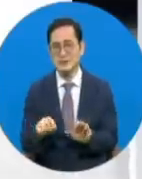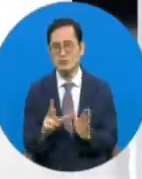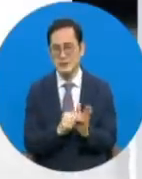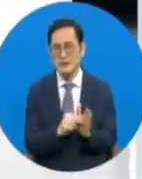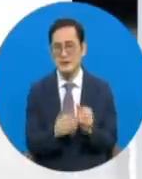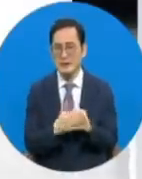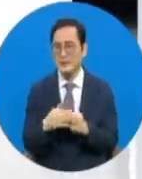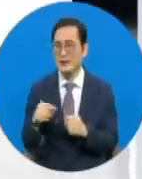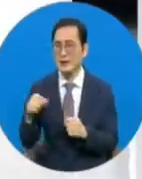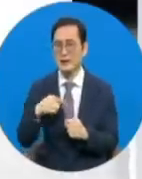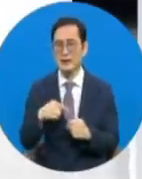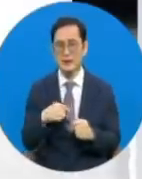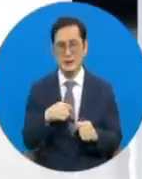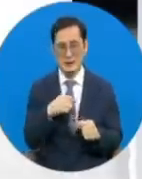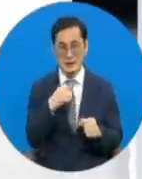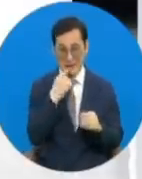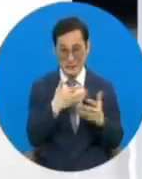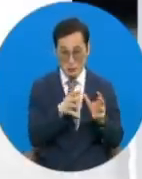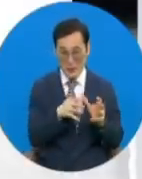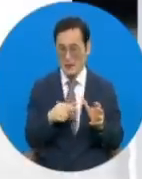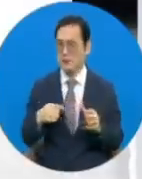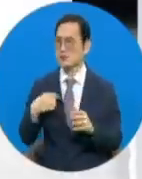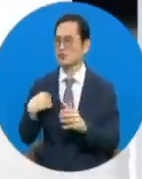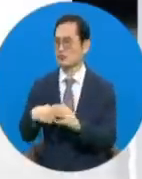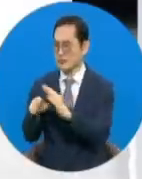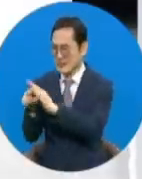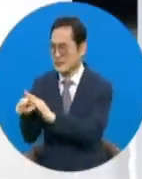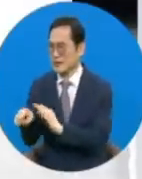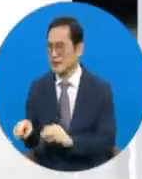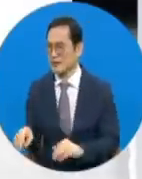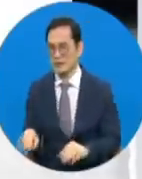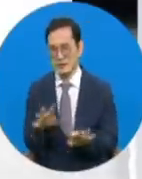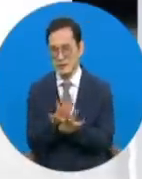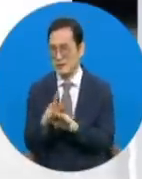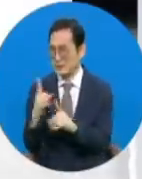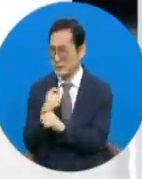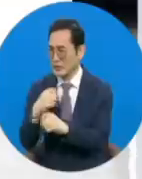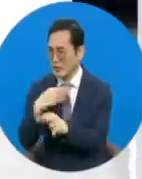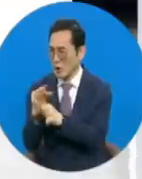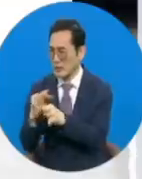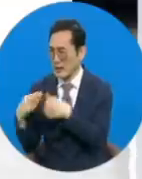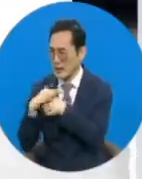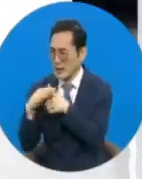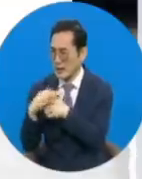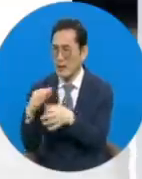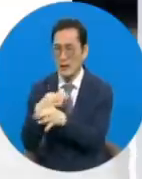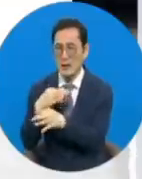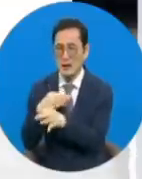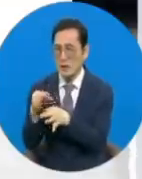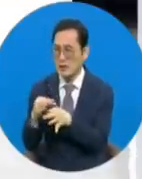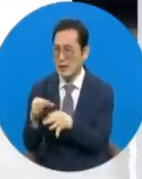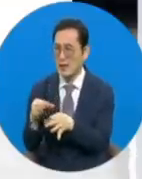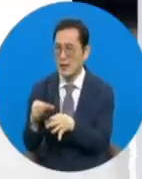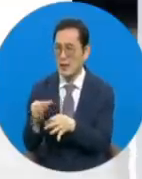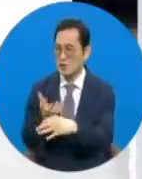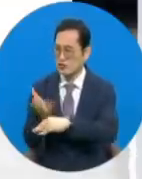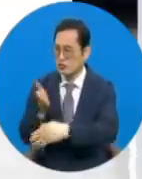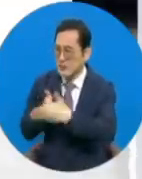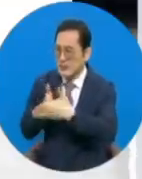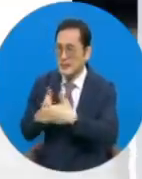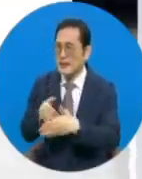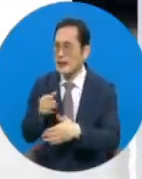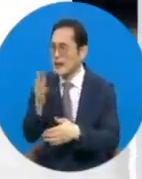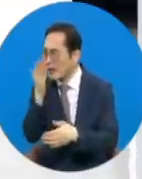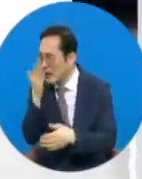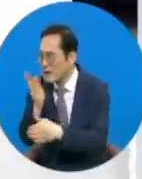그러니까 가서 이 사드 보복 때문에 대한민국이 굉장히 큰 어려움에 처해져 있는데 민주당의 국회의원이 그 중국을 향해 간